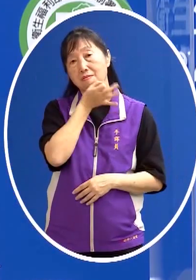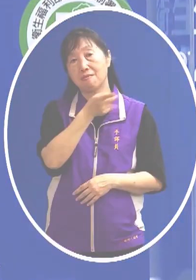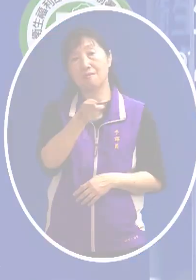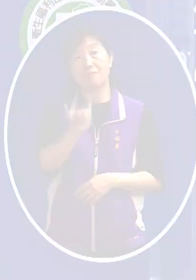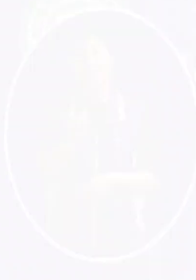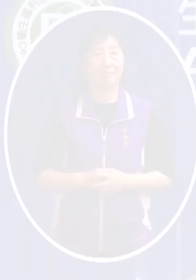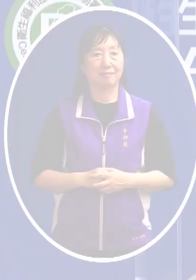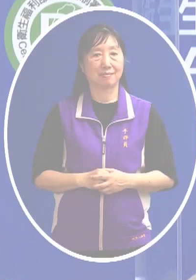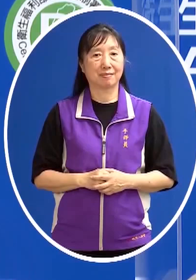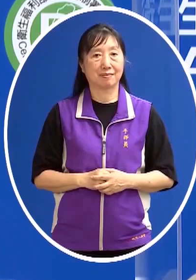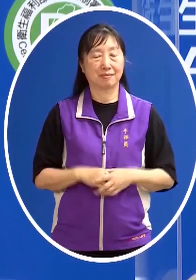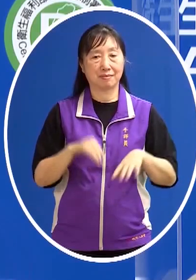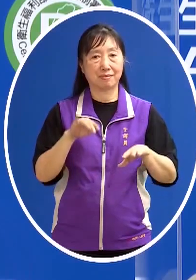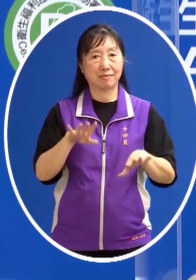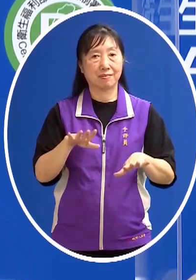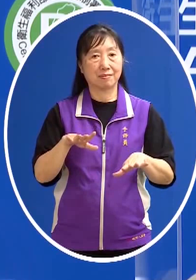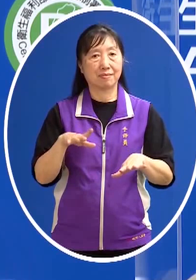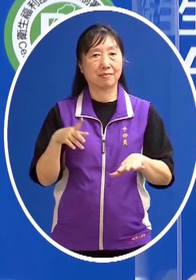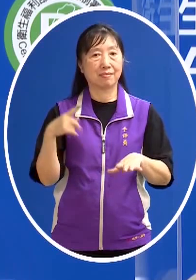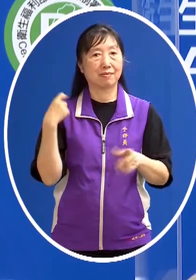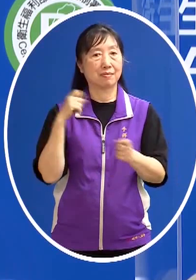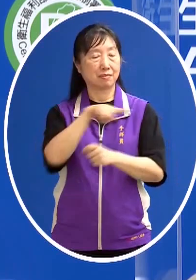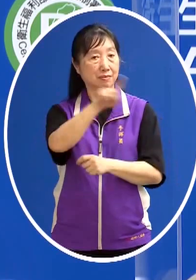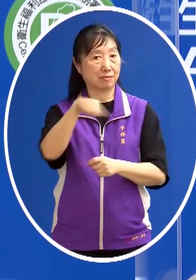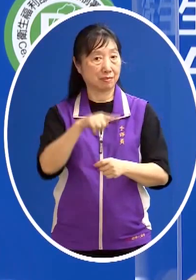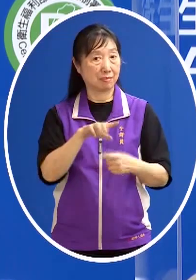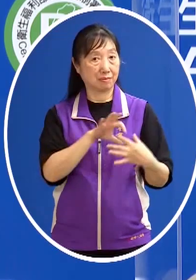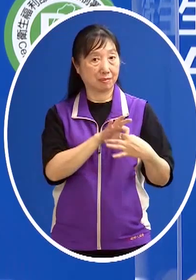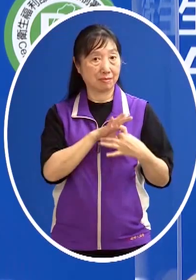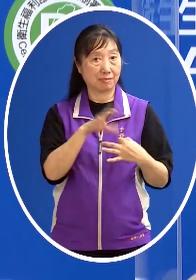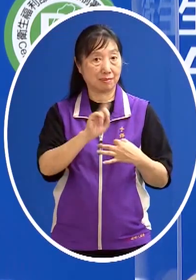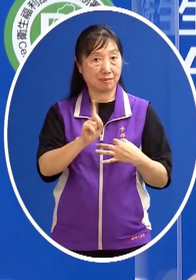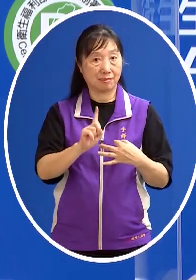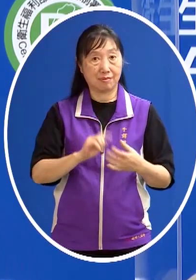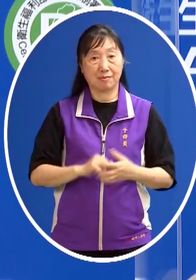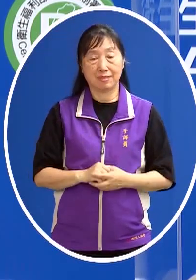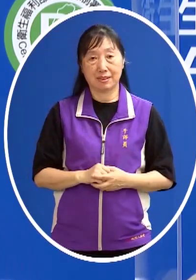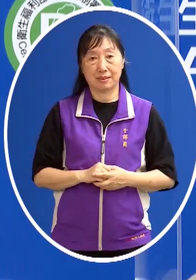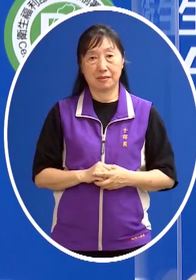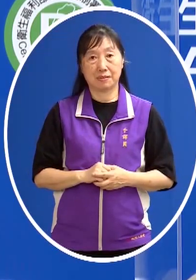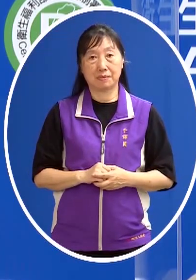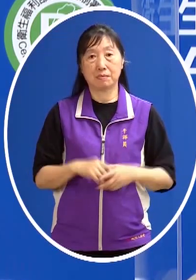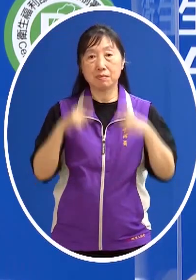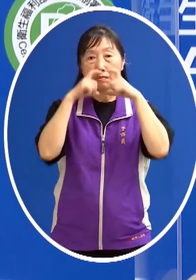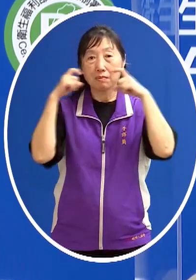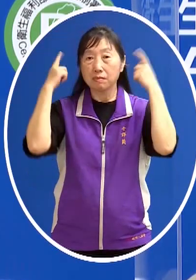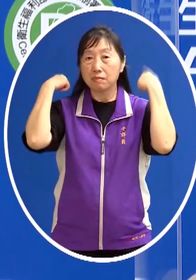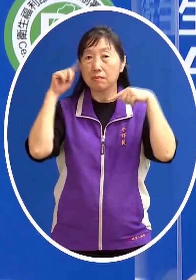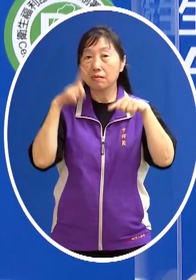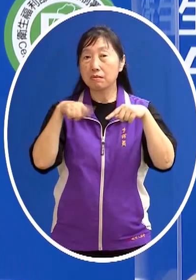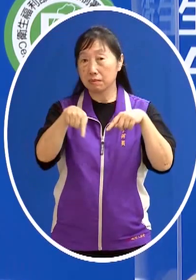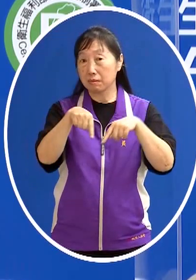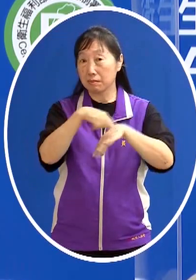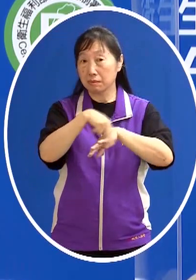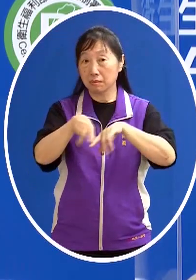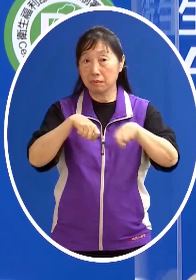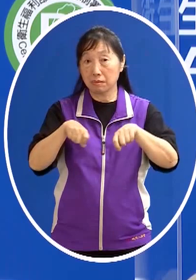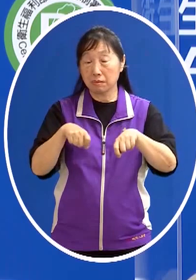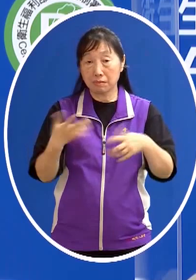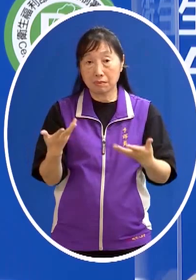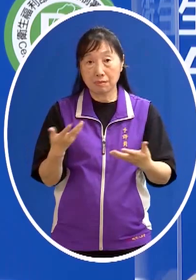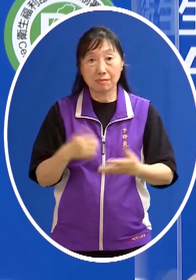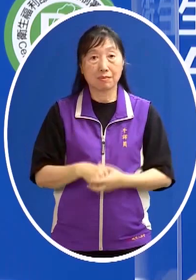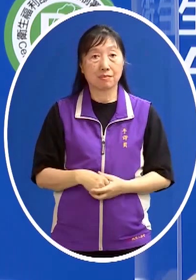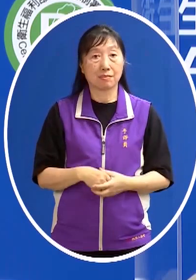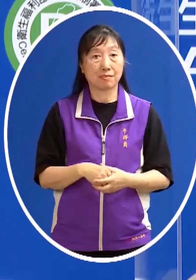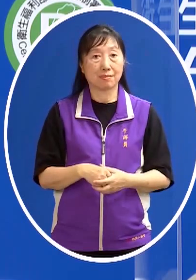大家尽量买。那现在大家都蛮关心哈，那个有关于这个我们的口罩的政策，好，那基本上我